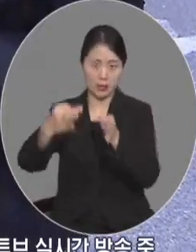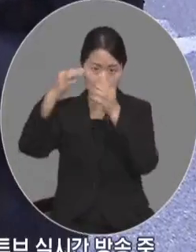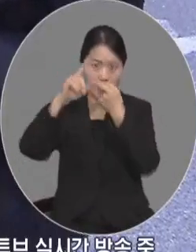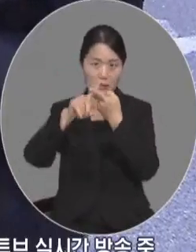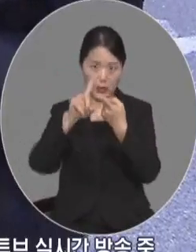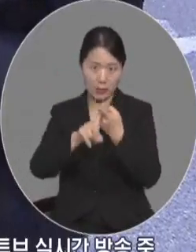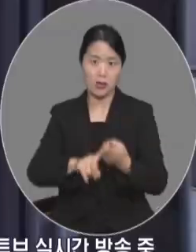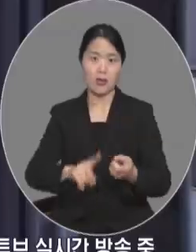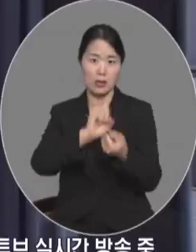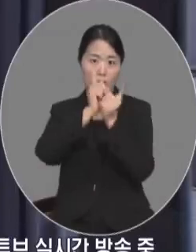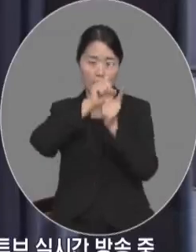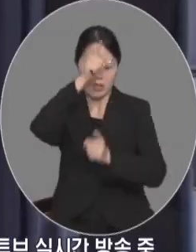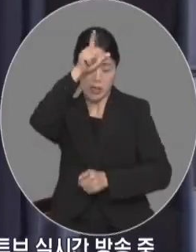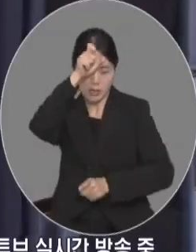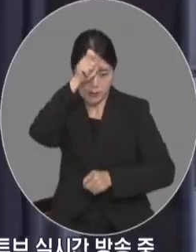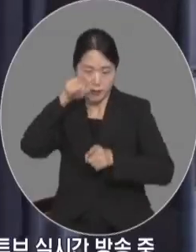있습니다.